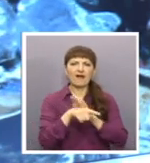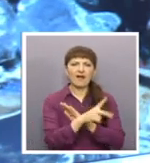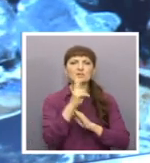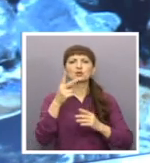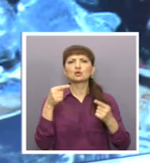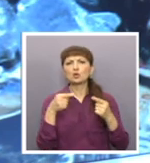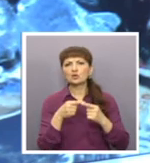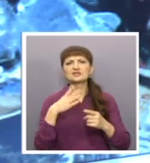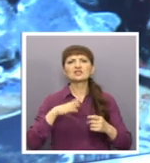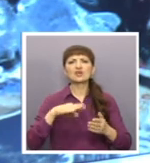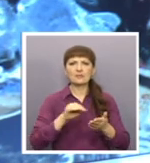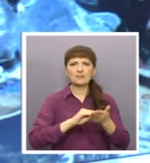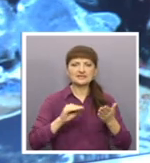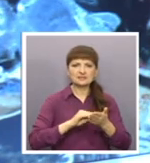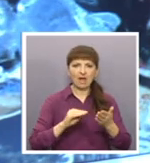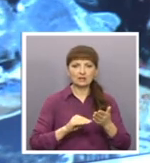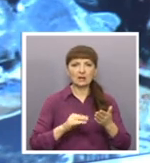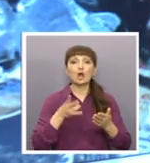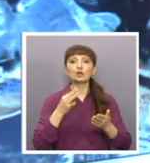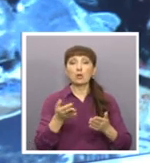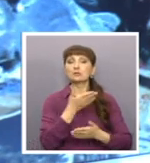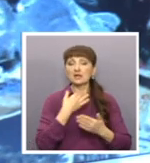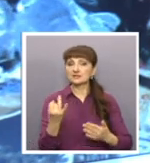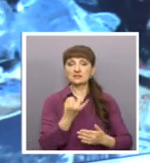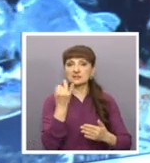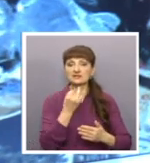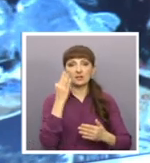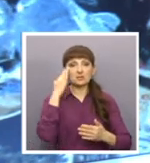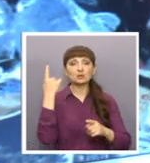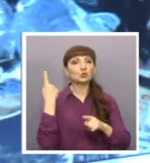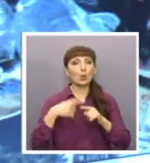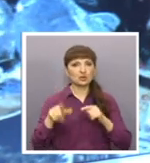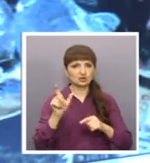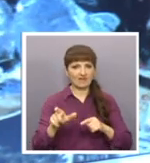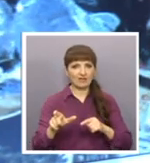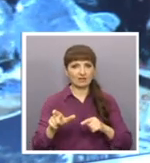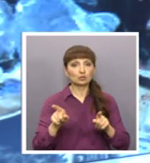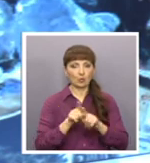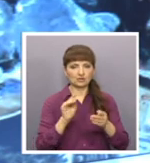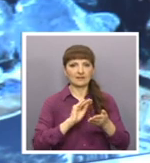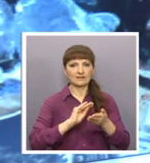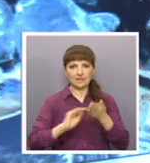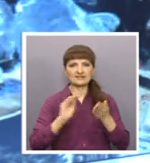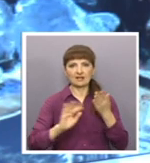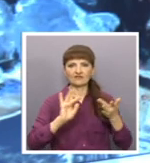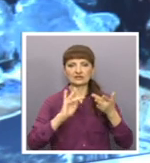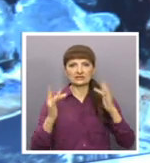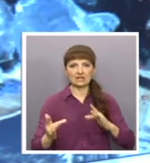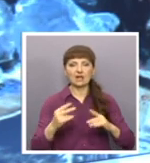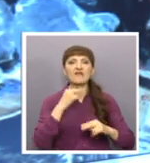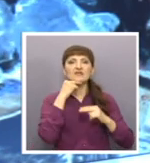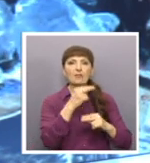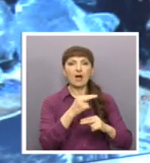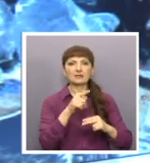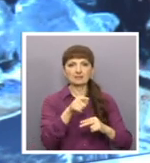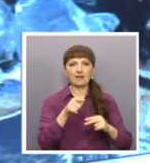истинный посыл небезразличного алматинца, но нас заинтересовала мысль другого человека – блогера, который тоже обратил внимание на